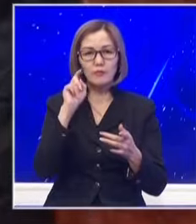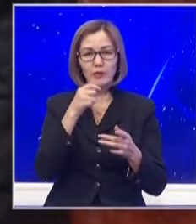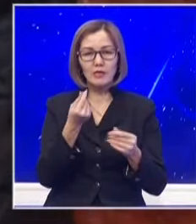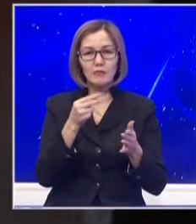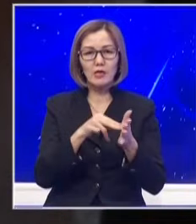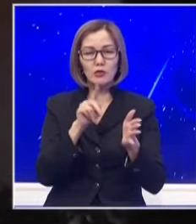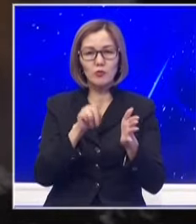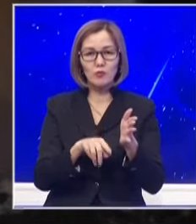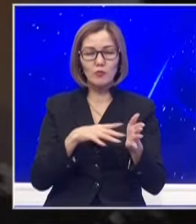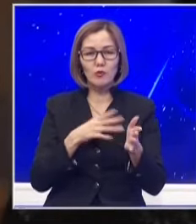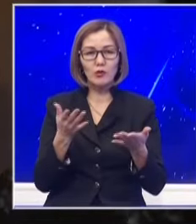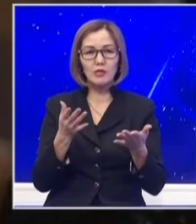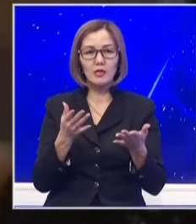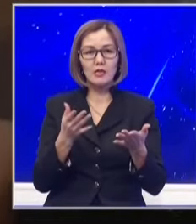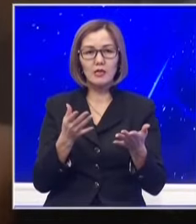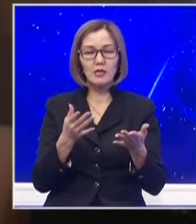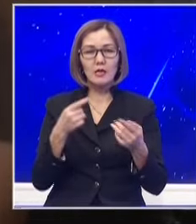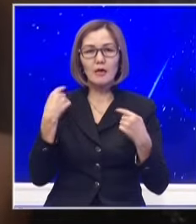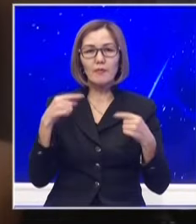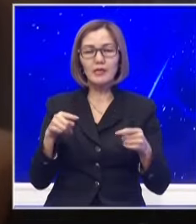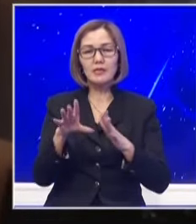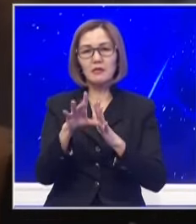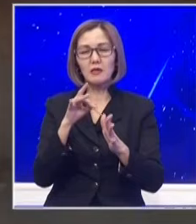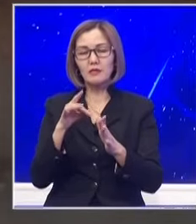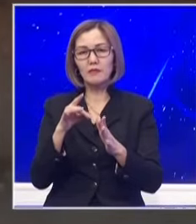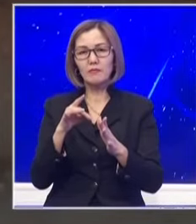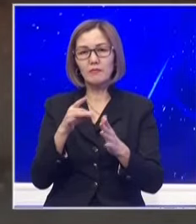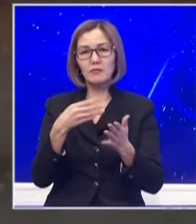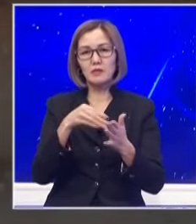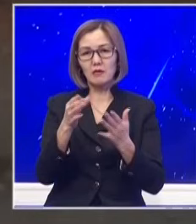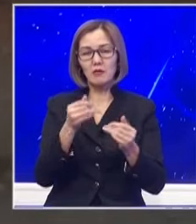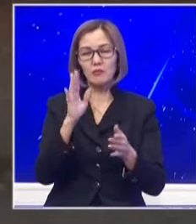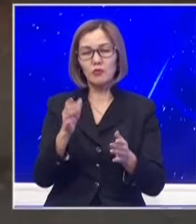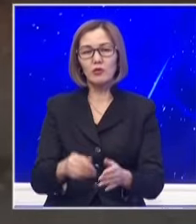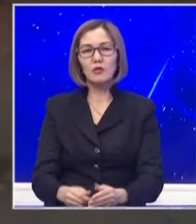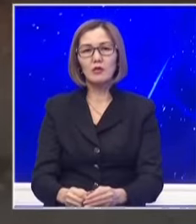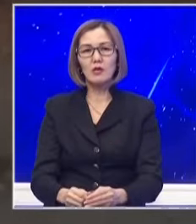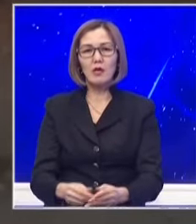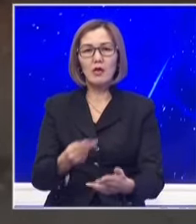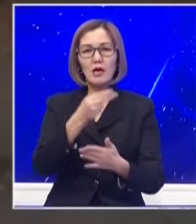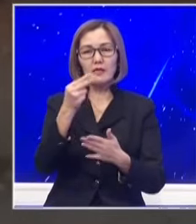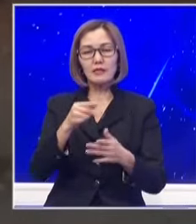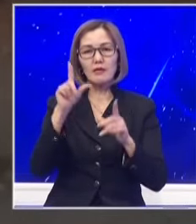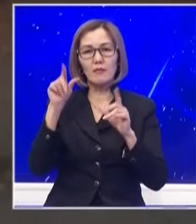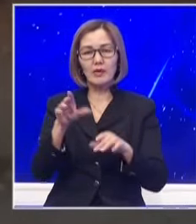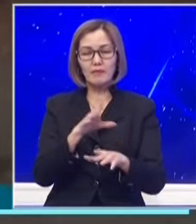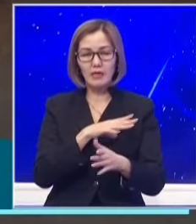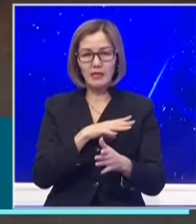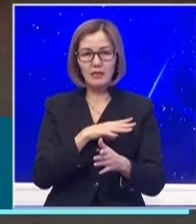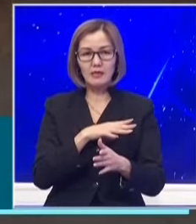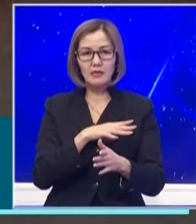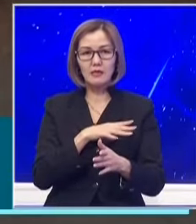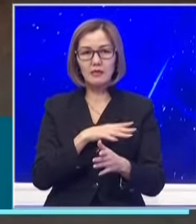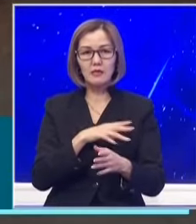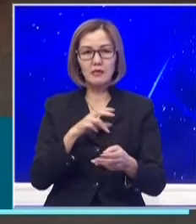төмен болғандықтан тұтынушылар сол өңірге таңдау жасапты. Астанаға барып келдік. Барып келгенімізді